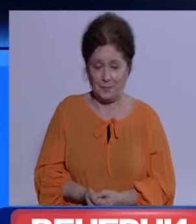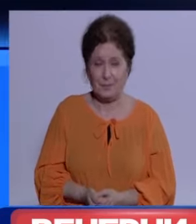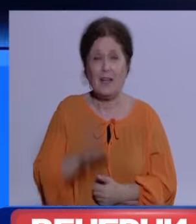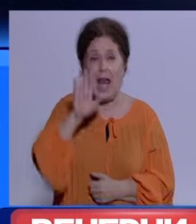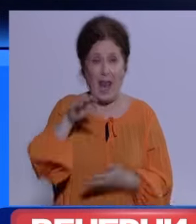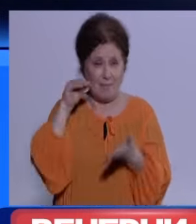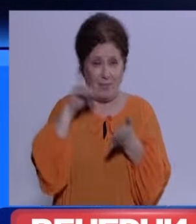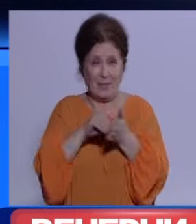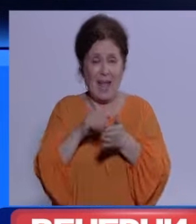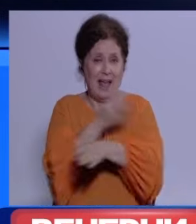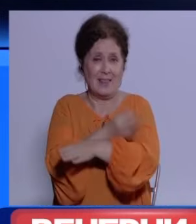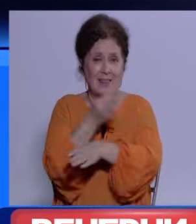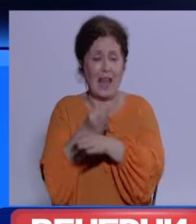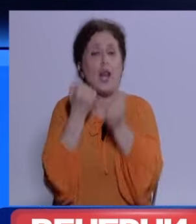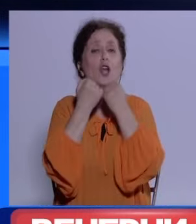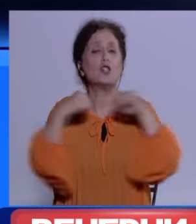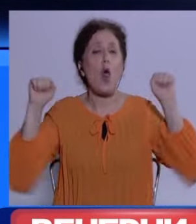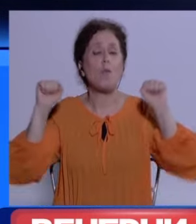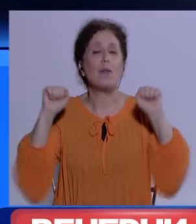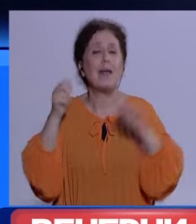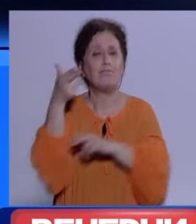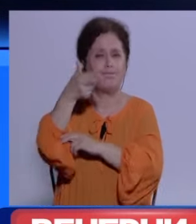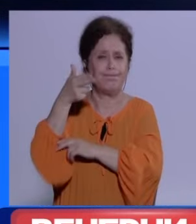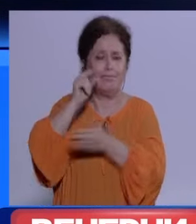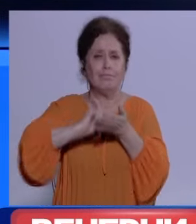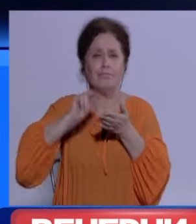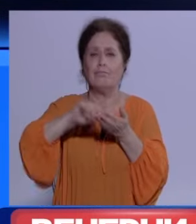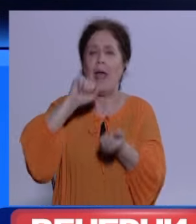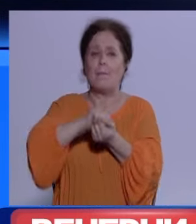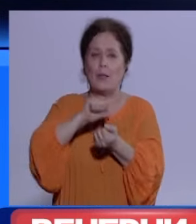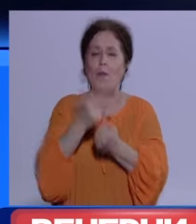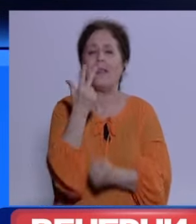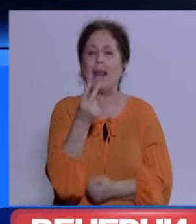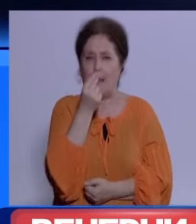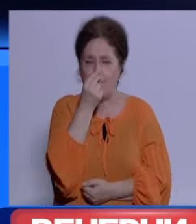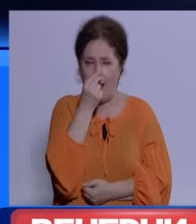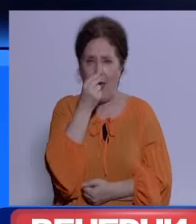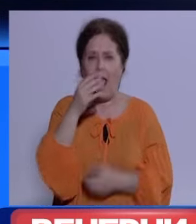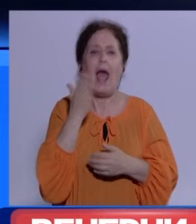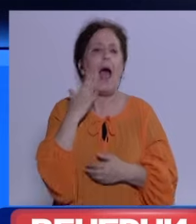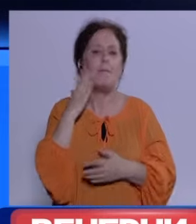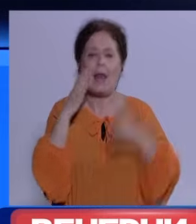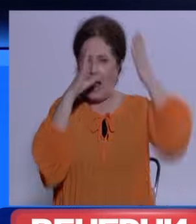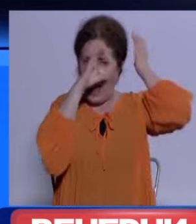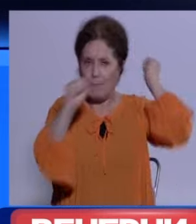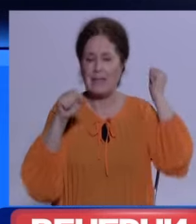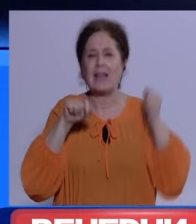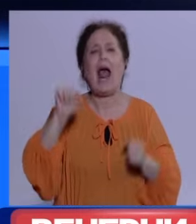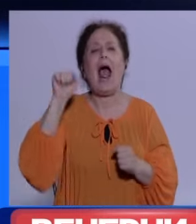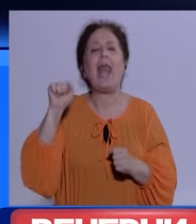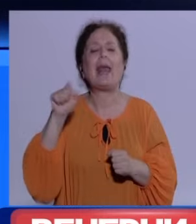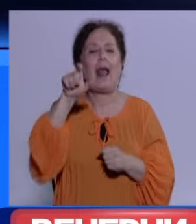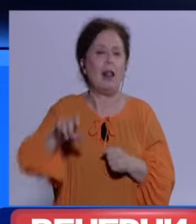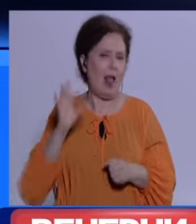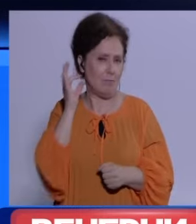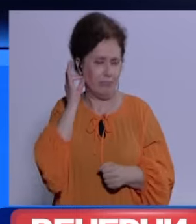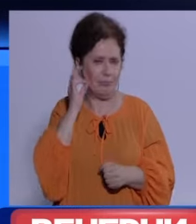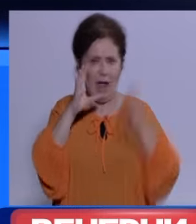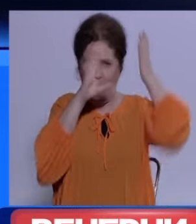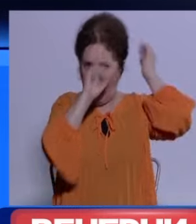На денот на слободата на медиумите 3 мај, американската амбасаторка во земјава Анджела Агелер порачува